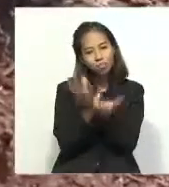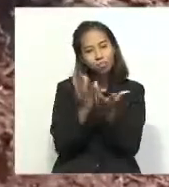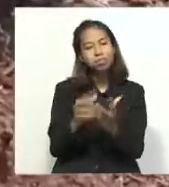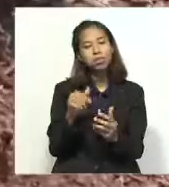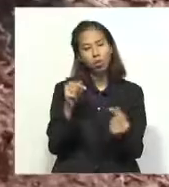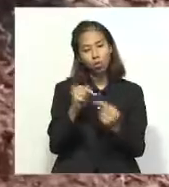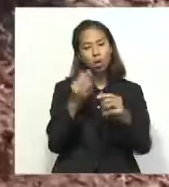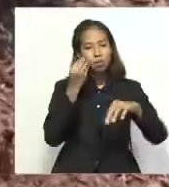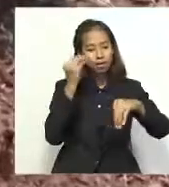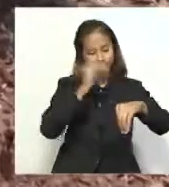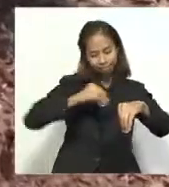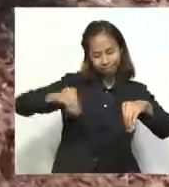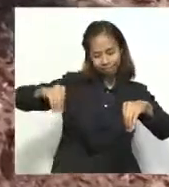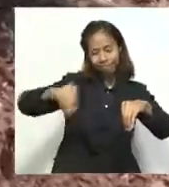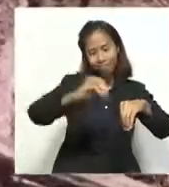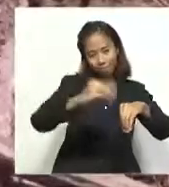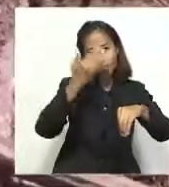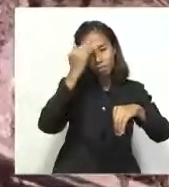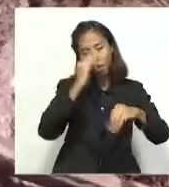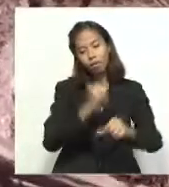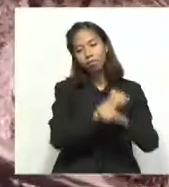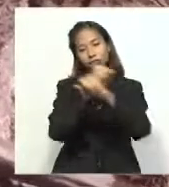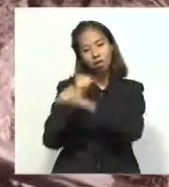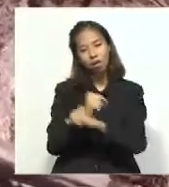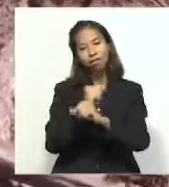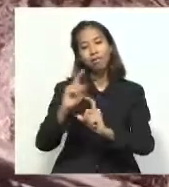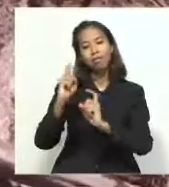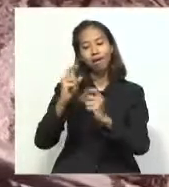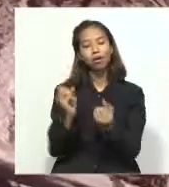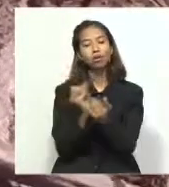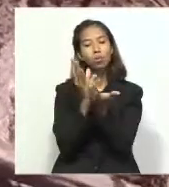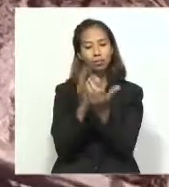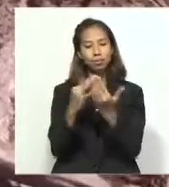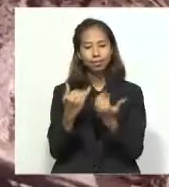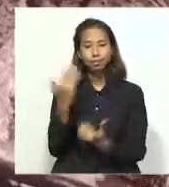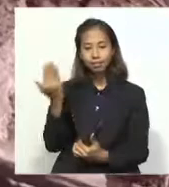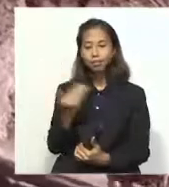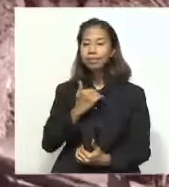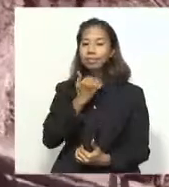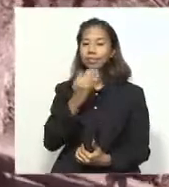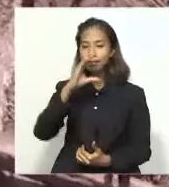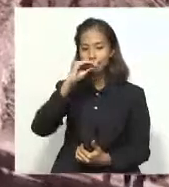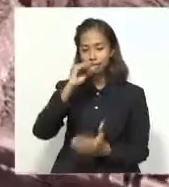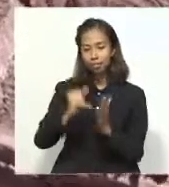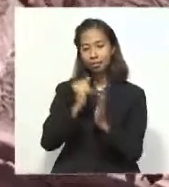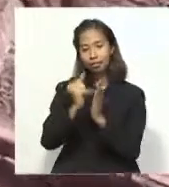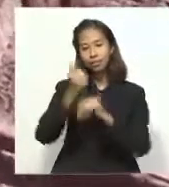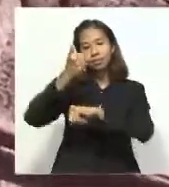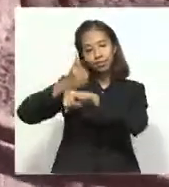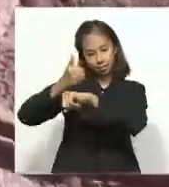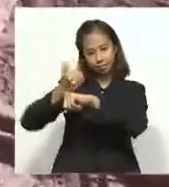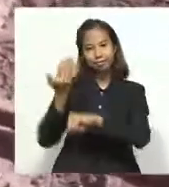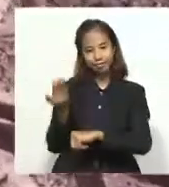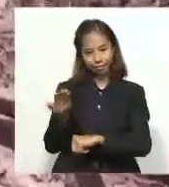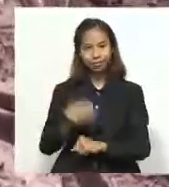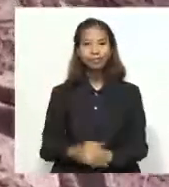พิงนะครับที่กระจายอยู่โดยรอบเพื่อลดการสูญเสียนะครับช่วงนี้ไปฟังเสียงท่านสิริรัตน์ชุมอุปการผู้ว่าราชการจังหวัดแม่ฮ่องส